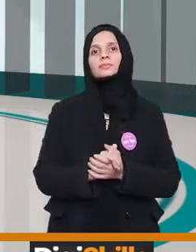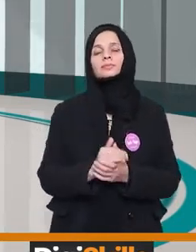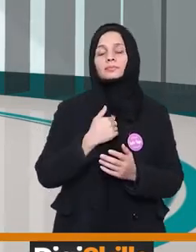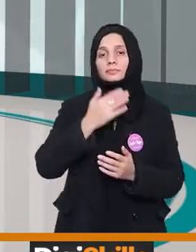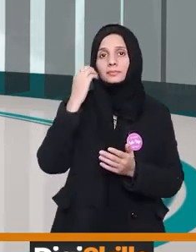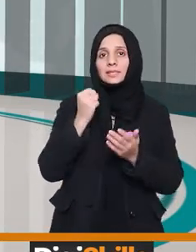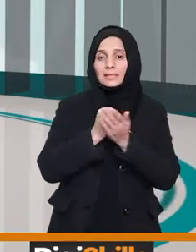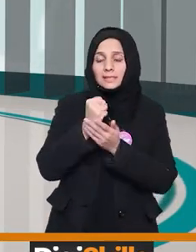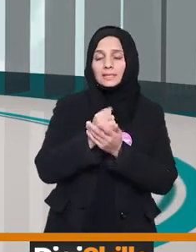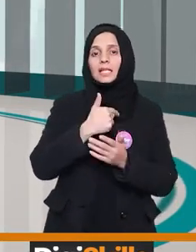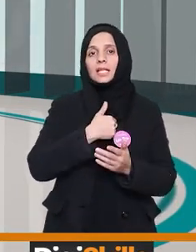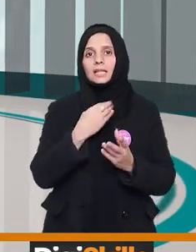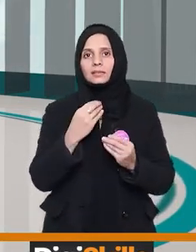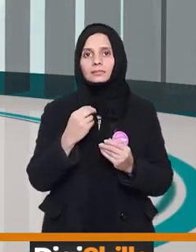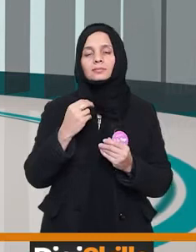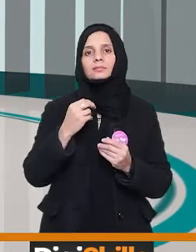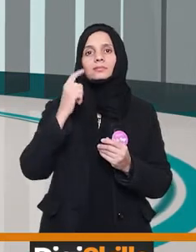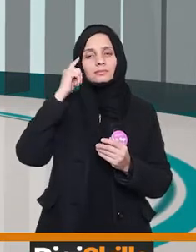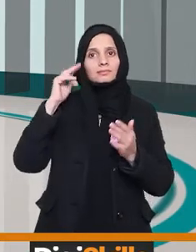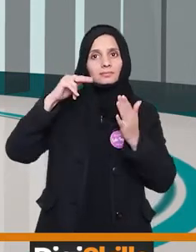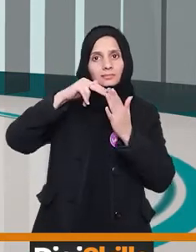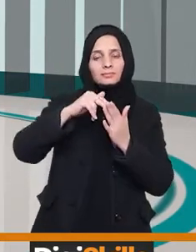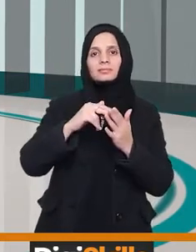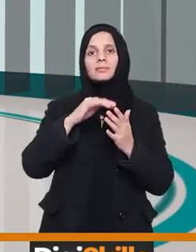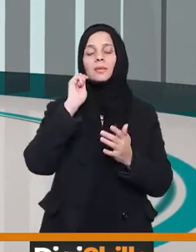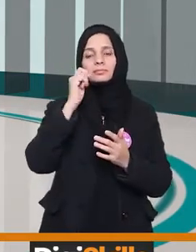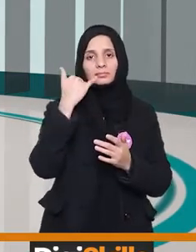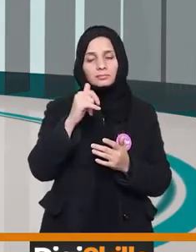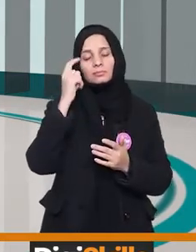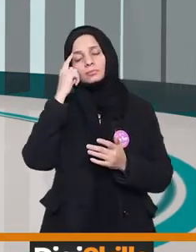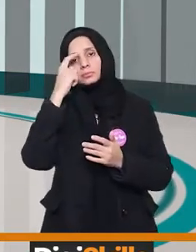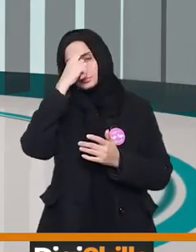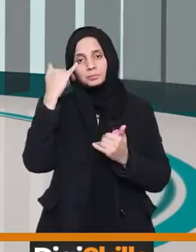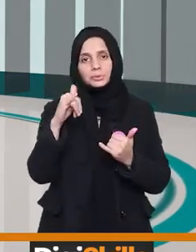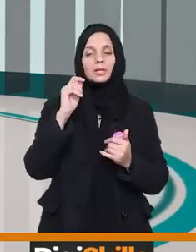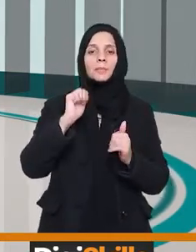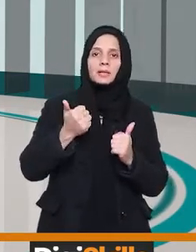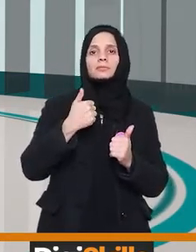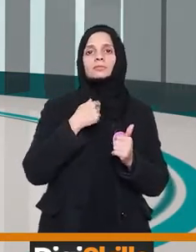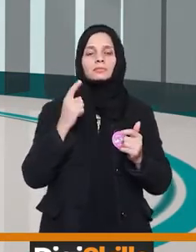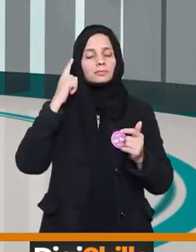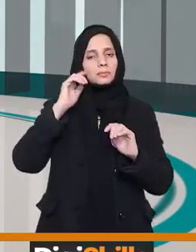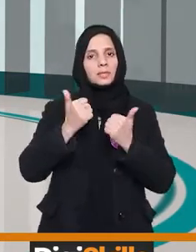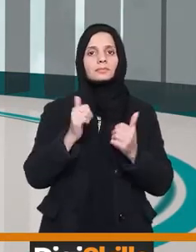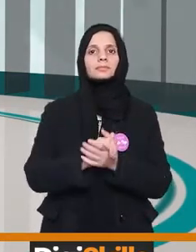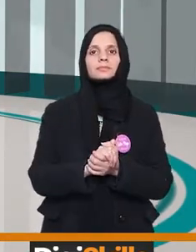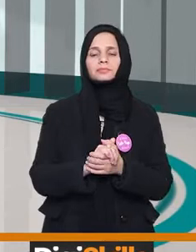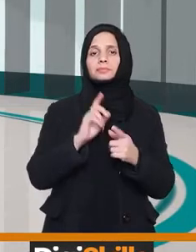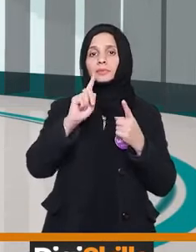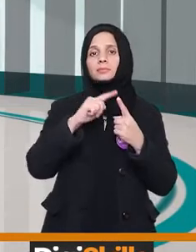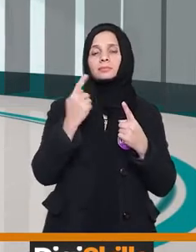ہارڈ لرنڈ تھرو گڈ اینڈ بیڈ ایکسپیرینسز سیکھے ہیں۔ نمبر